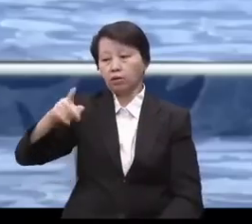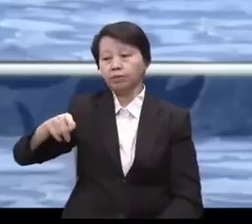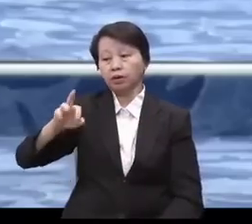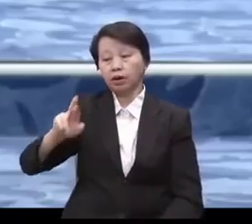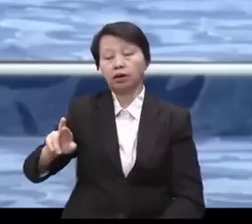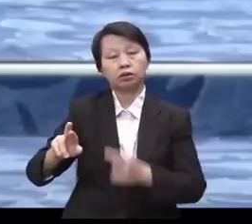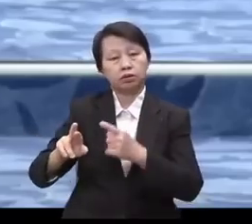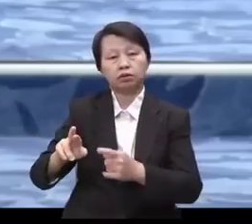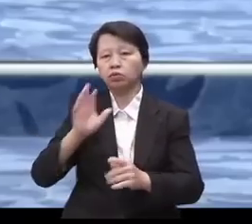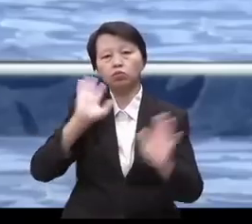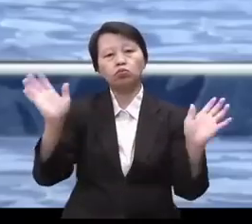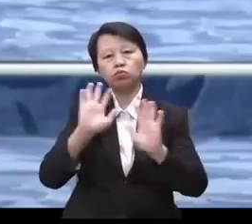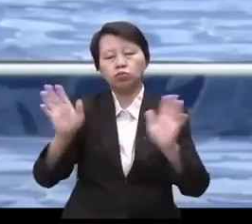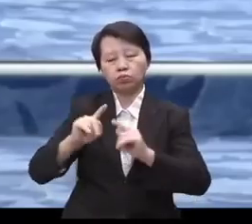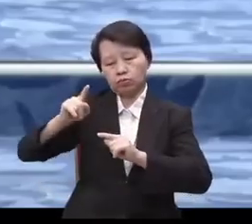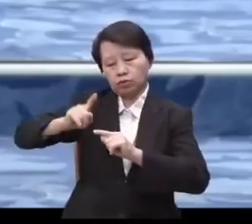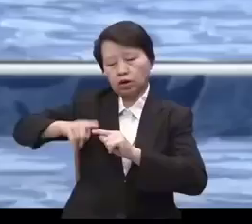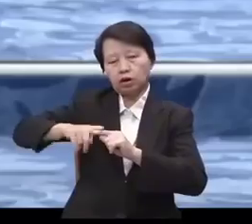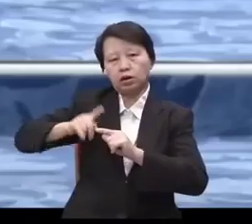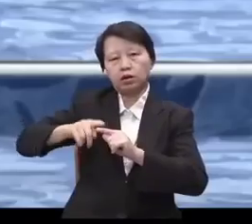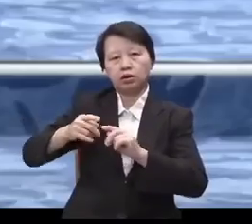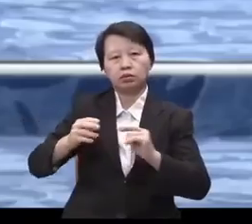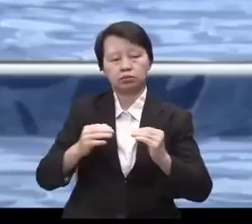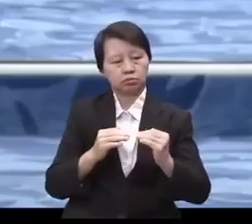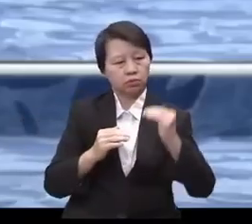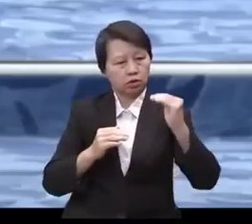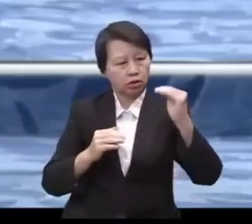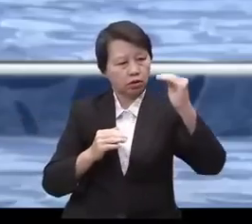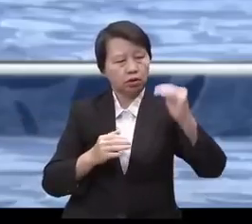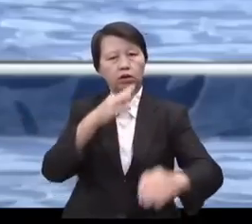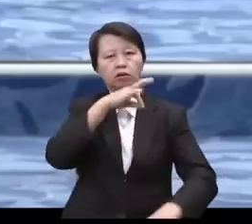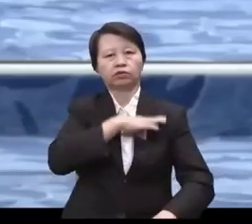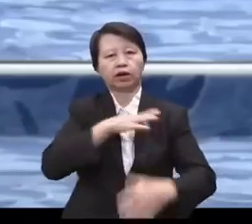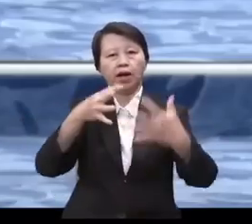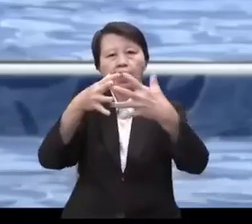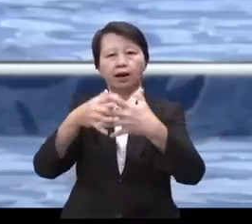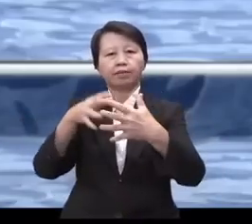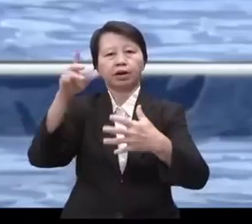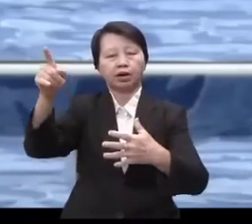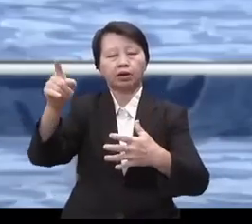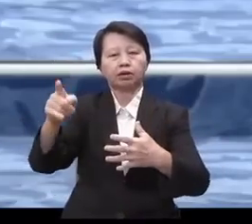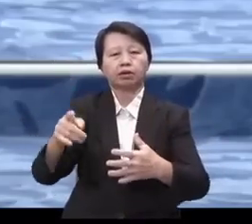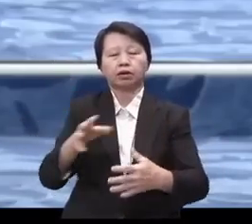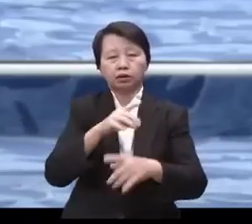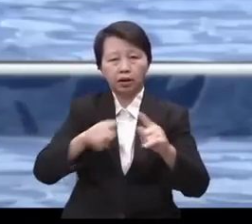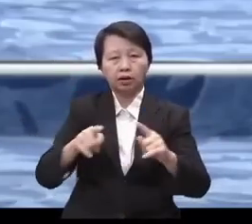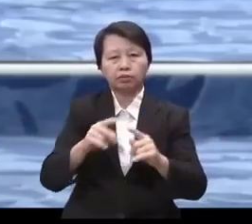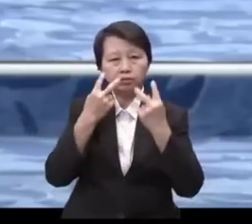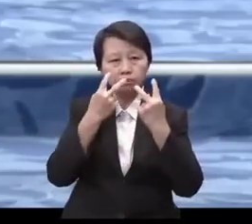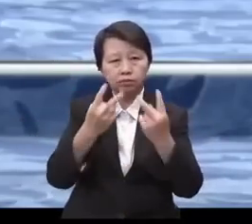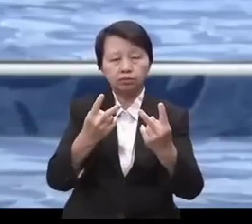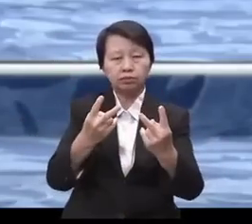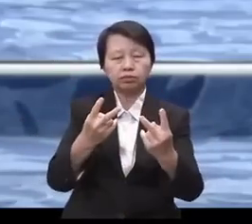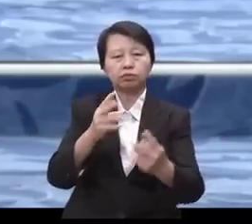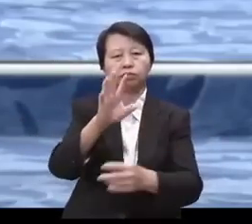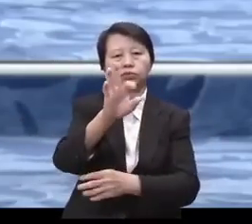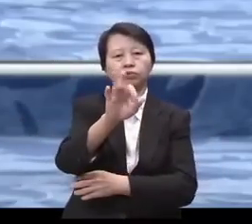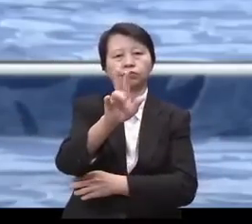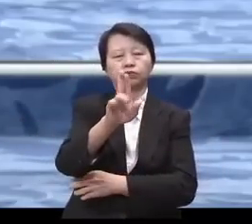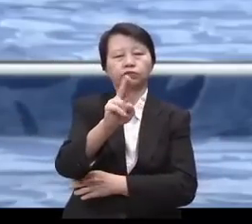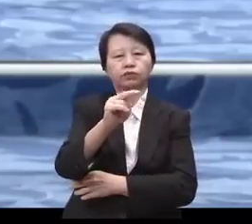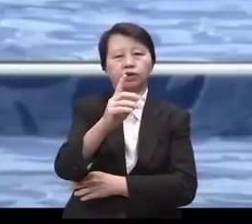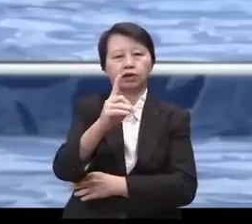tidak hanya bergantung kepada peningkatan faedah di Amerika Syarikat. Dia melihat fundamentals. Dan